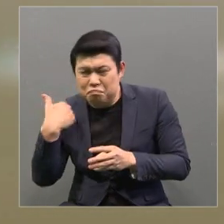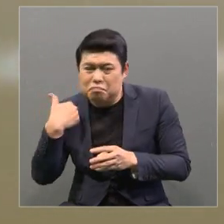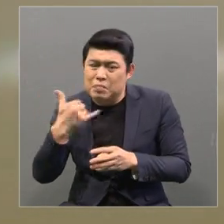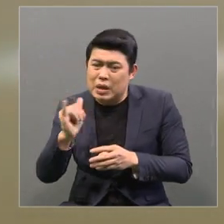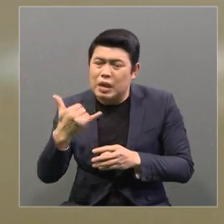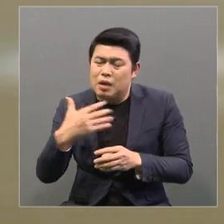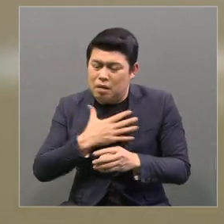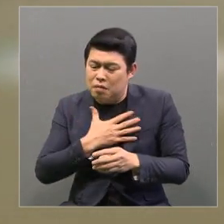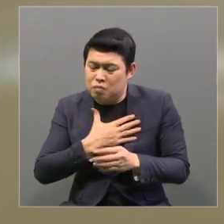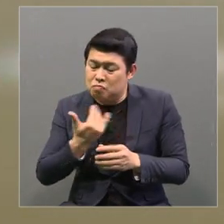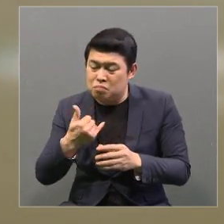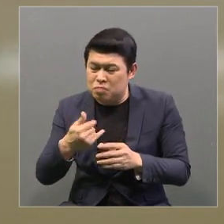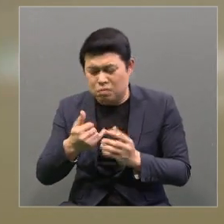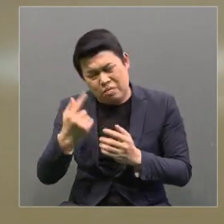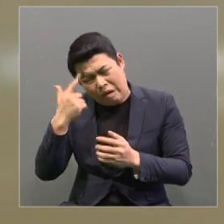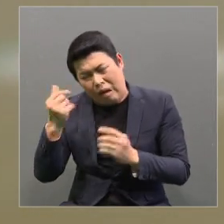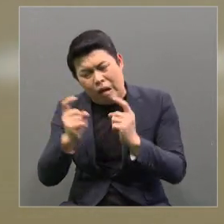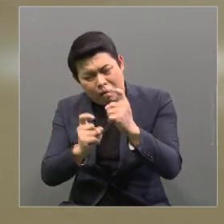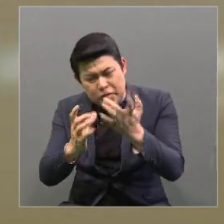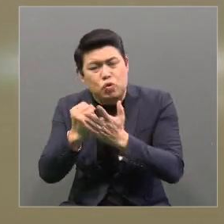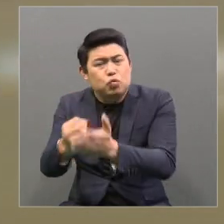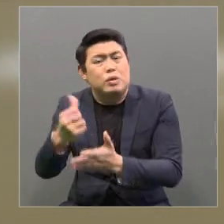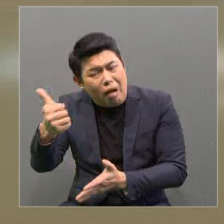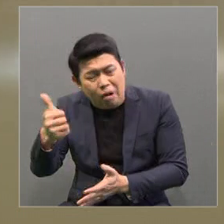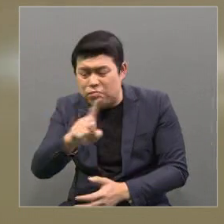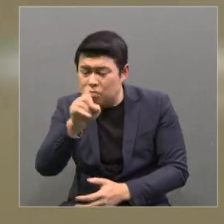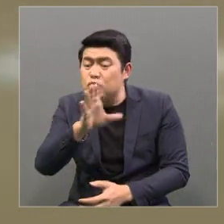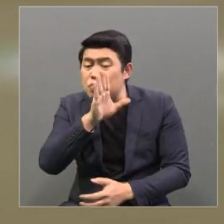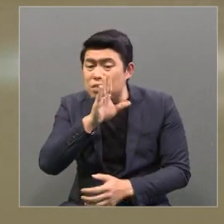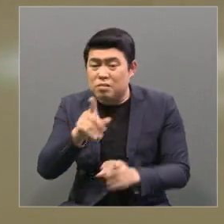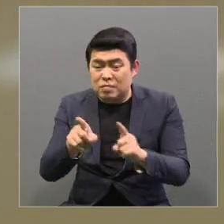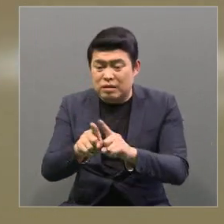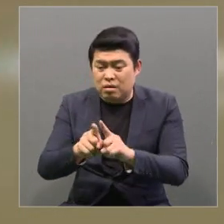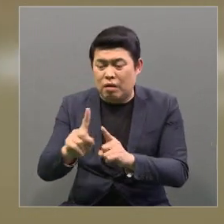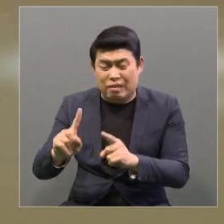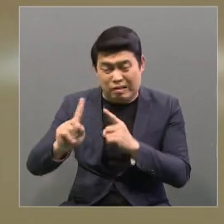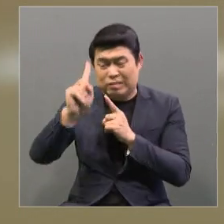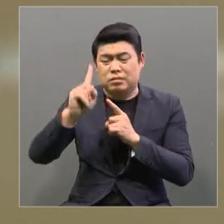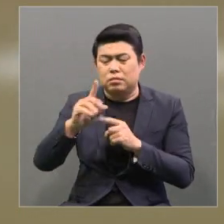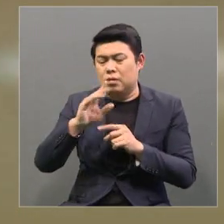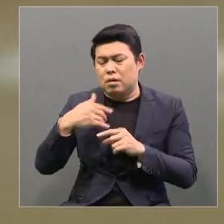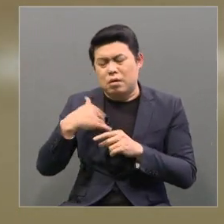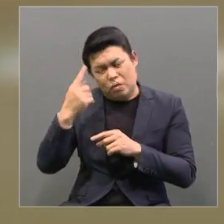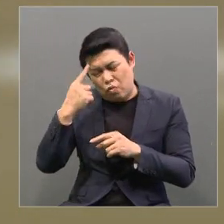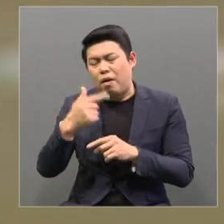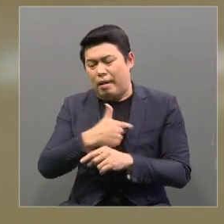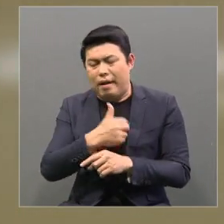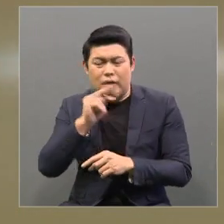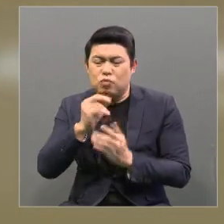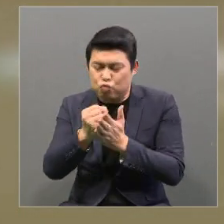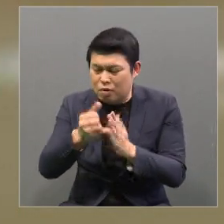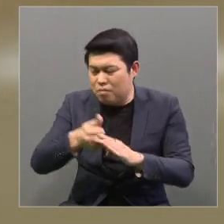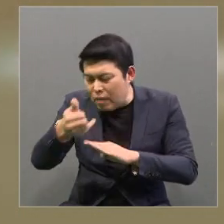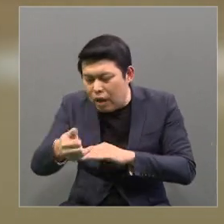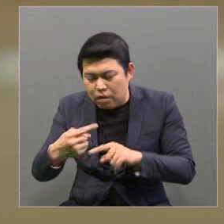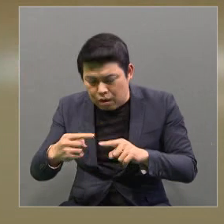ลงไปแล้วเรา ปลอดภัยเราช่วยเขาได้ไหมไม่ใช่ว่าเหมือนอย่างน้องคนแรกอ่ะคือกล้าหาญแล้วก็มีน้ำใจที่ลงไป